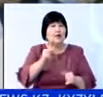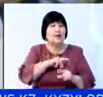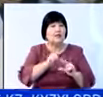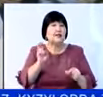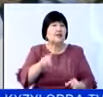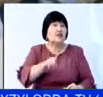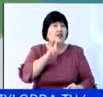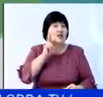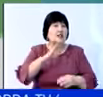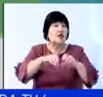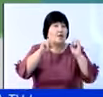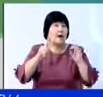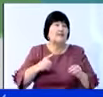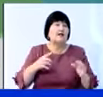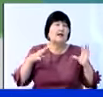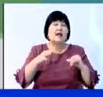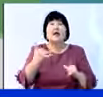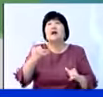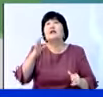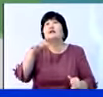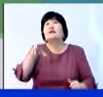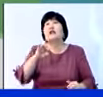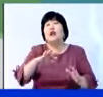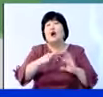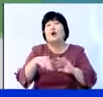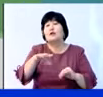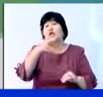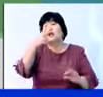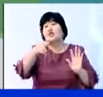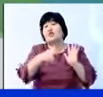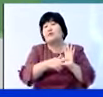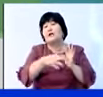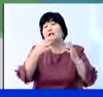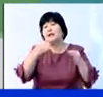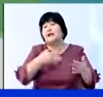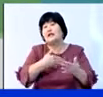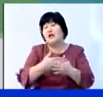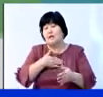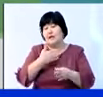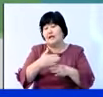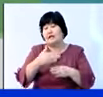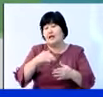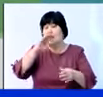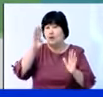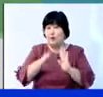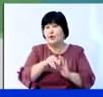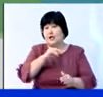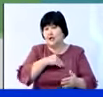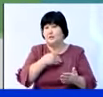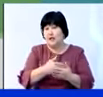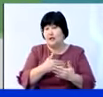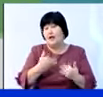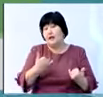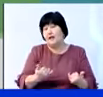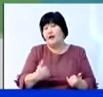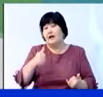келген жас маманды қамтиды. Қазіргі таңда Сырдария ауданы бойынша 28 ерікті біздің сала бойынша қызмет атқаруда, яғни